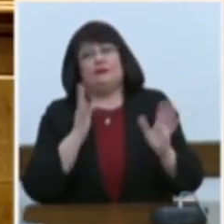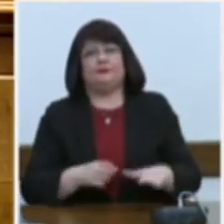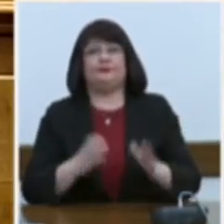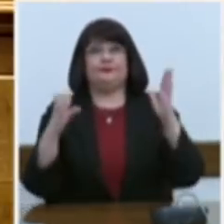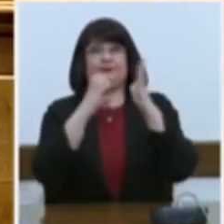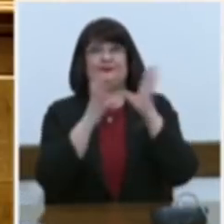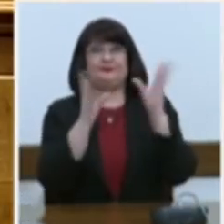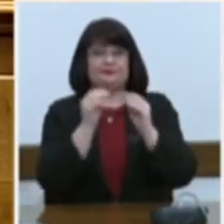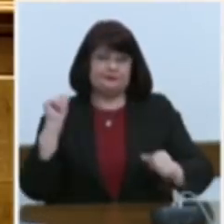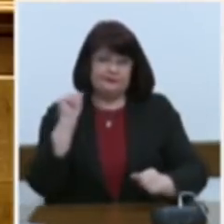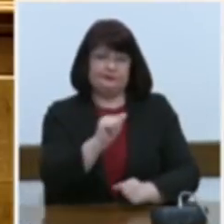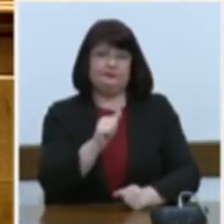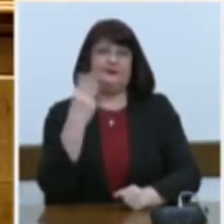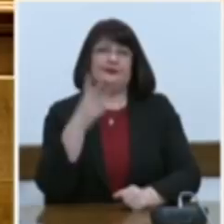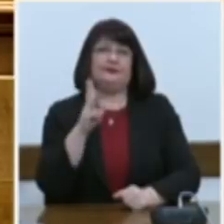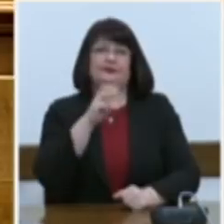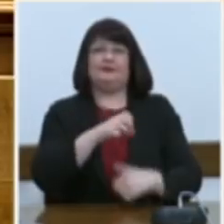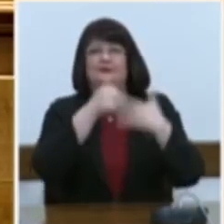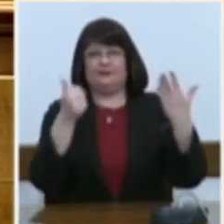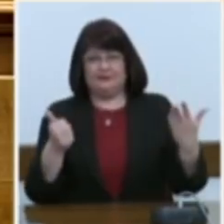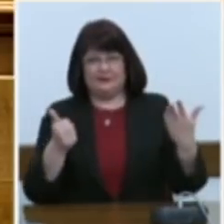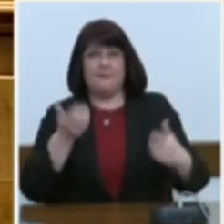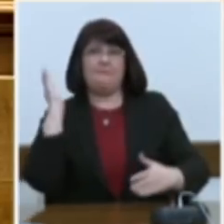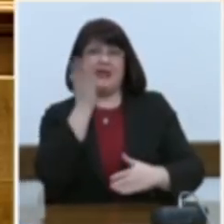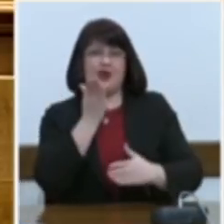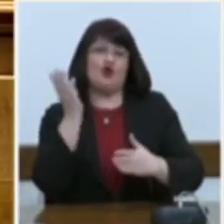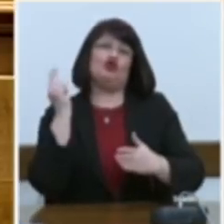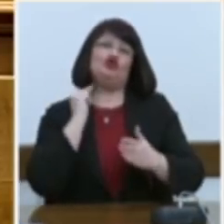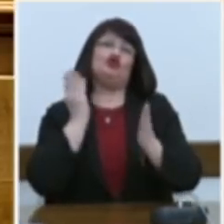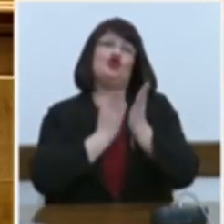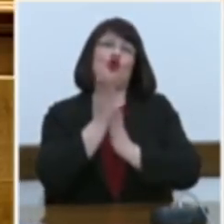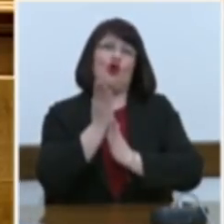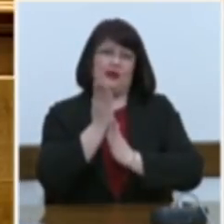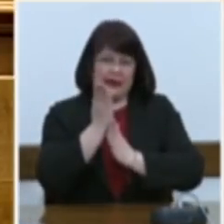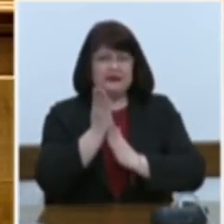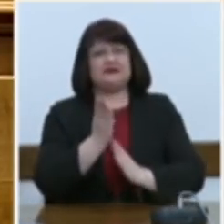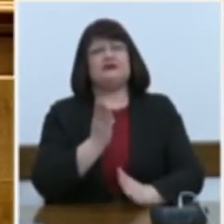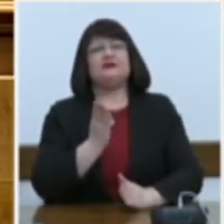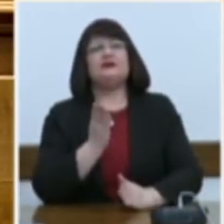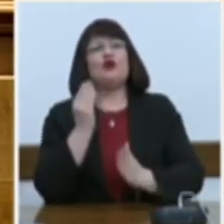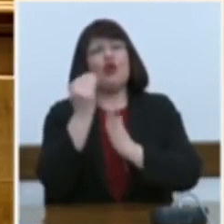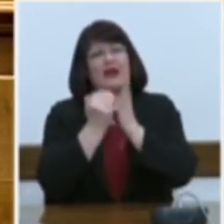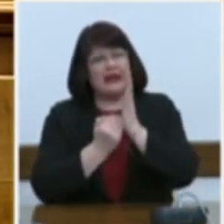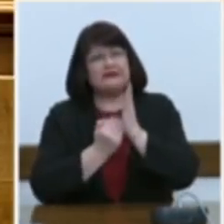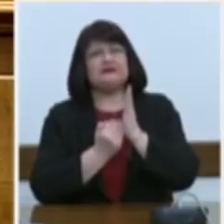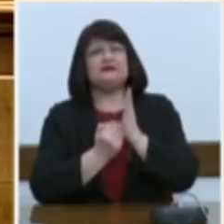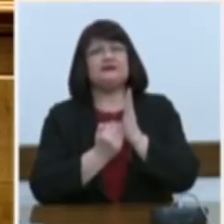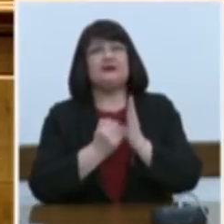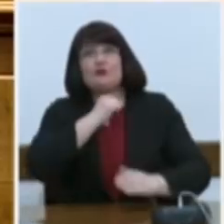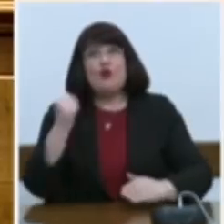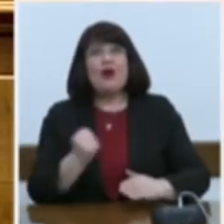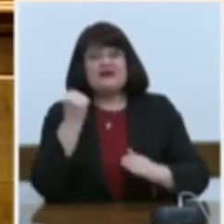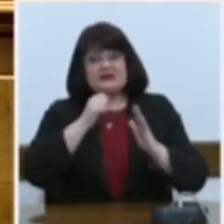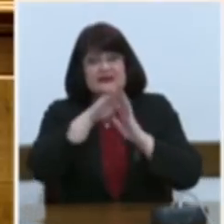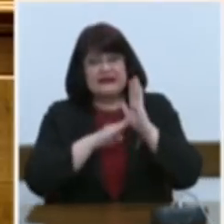βιασμό 336 του ποινικού κώδικα εισήγαγε αυστηρότερες προϋποθέσεις για την στοιχειοθέτηση